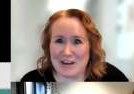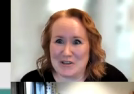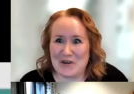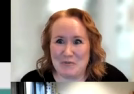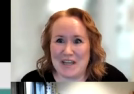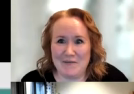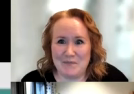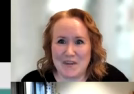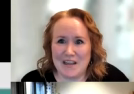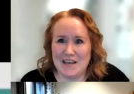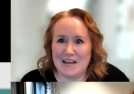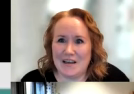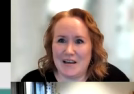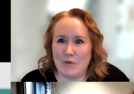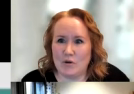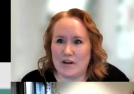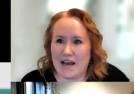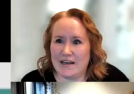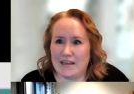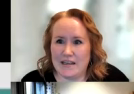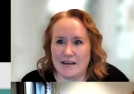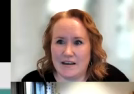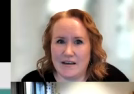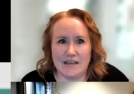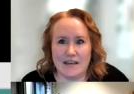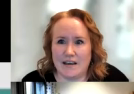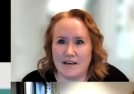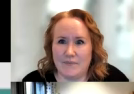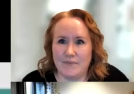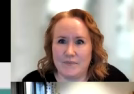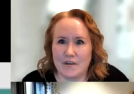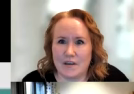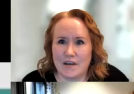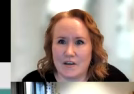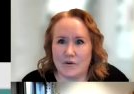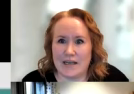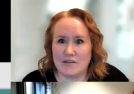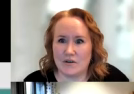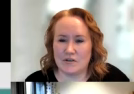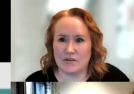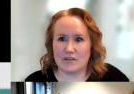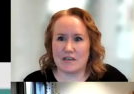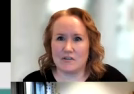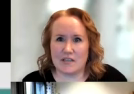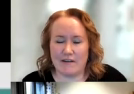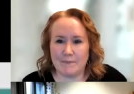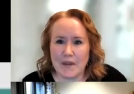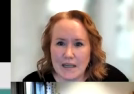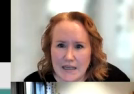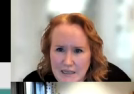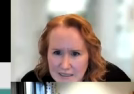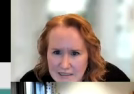om Kluge kan svare på det. Beholder det her i Q&A, så